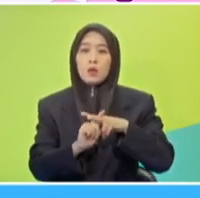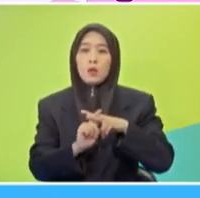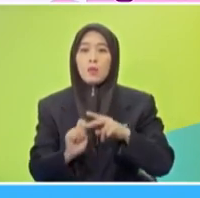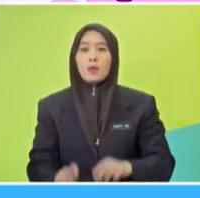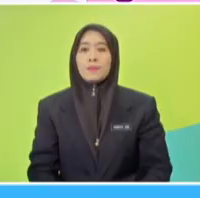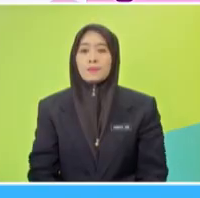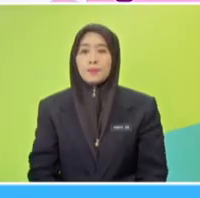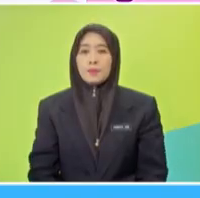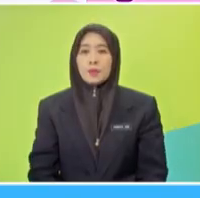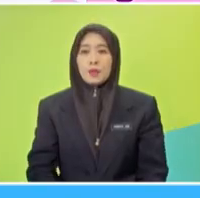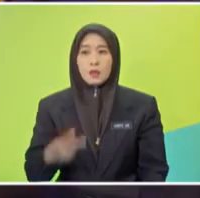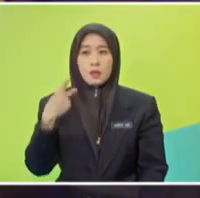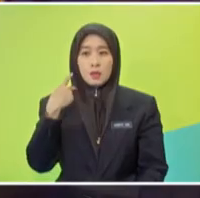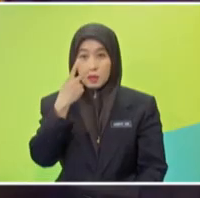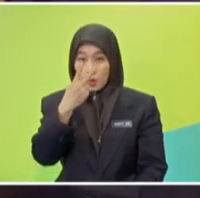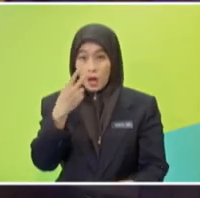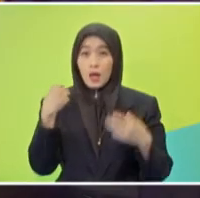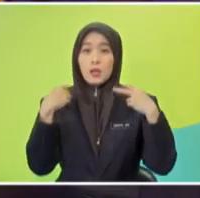Ya terompah